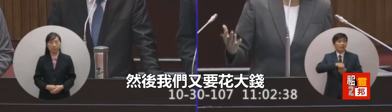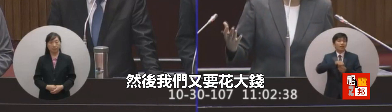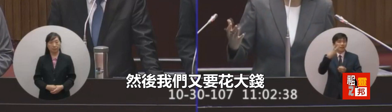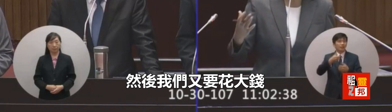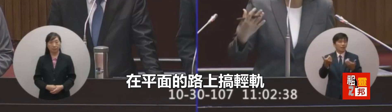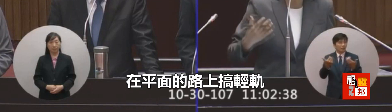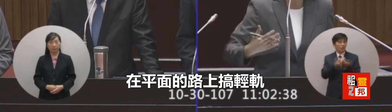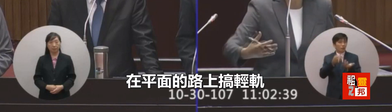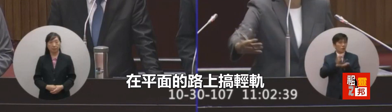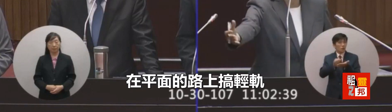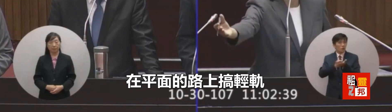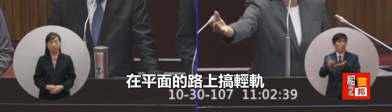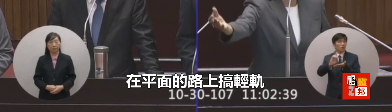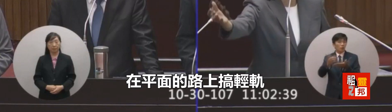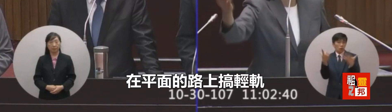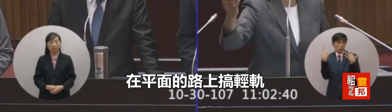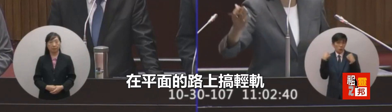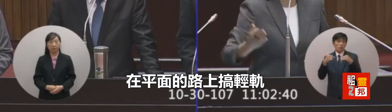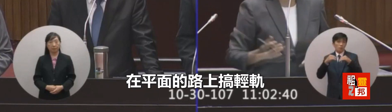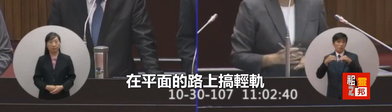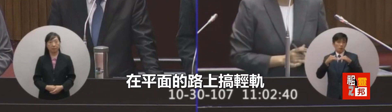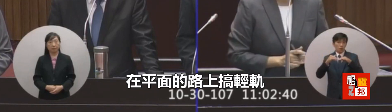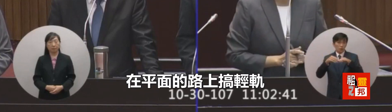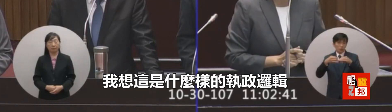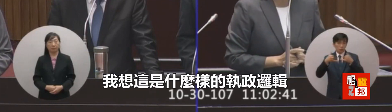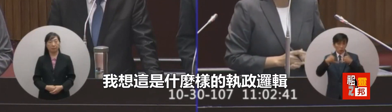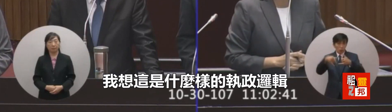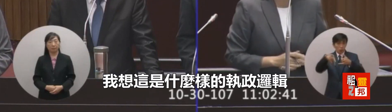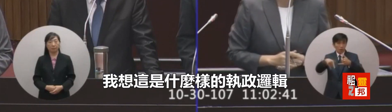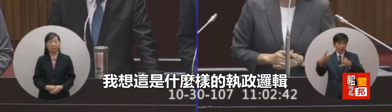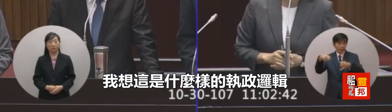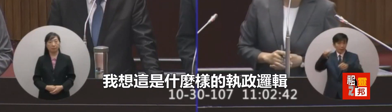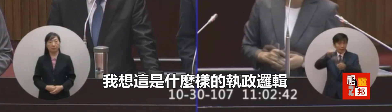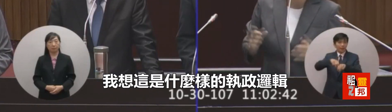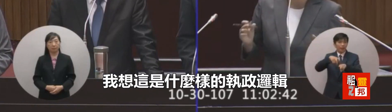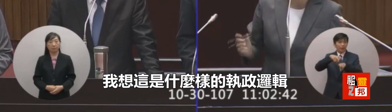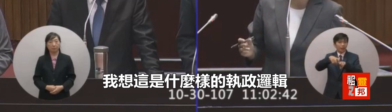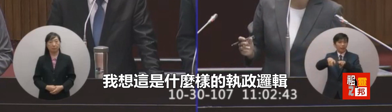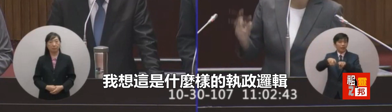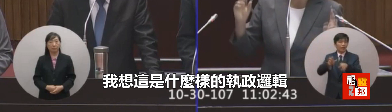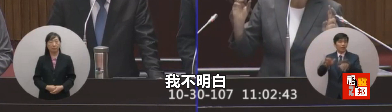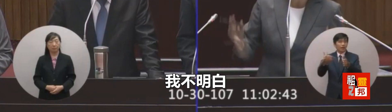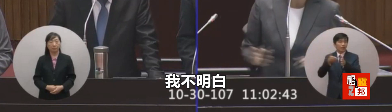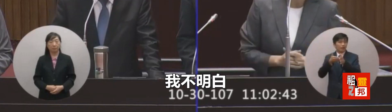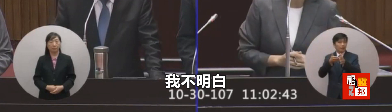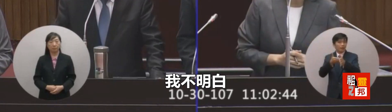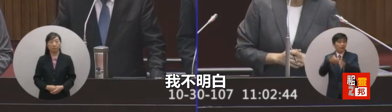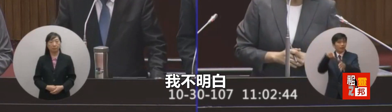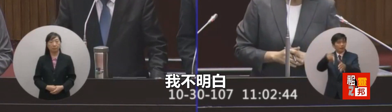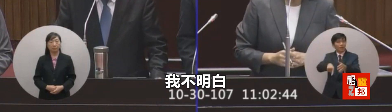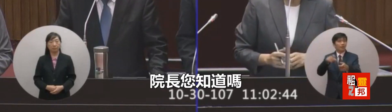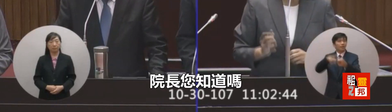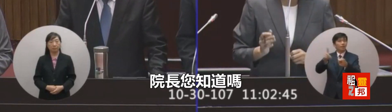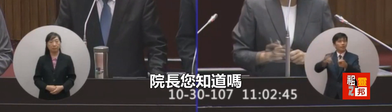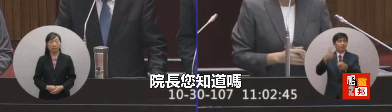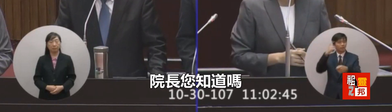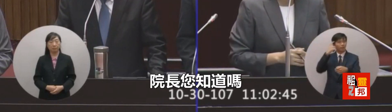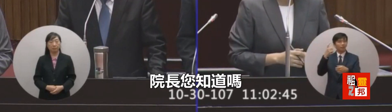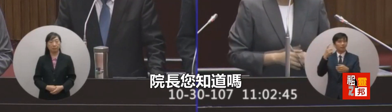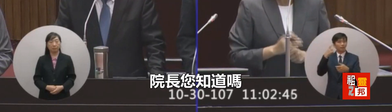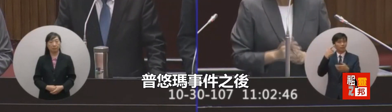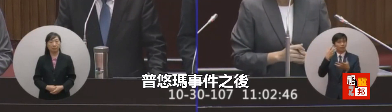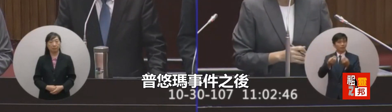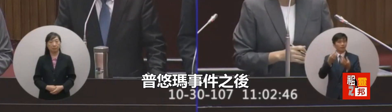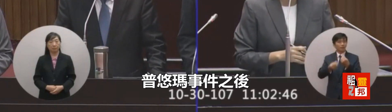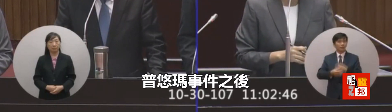钱在平面的路上搞轻轨。我想这是什么样的执政逻辑，我不明白。院长您知